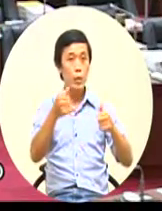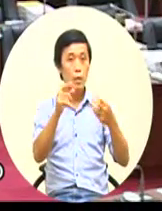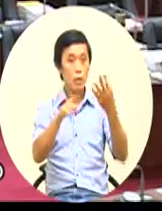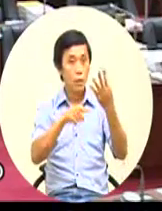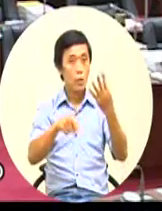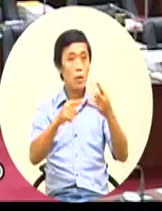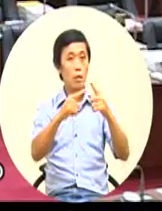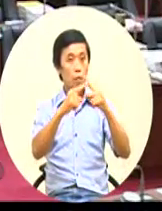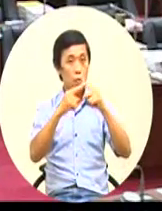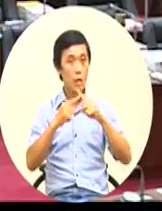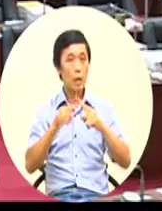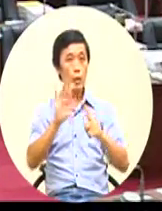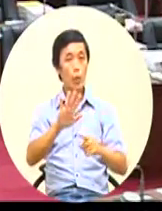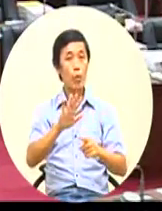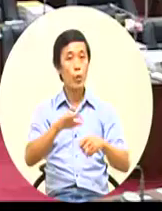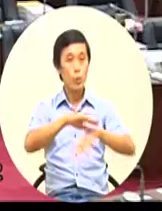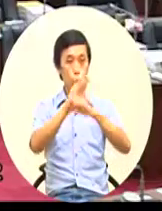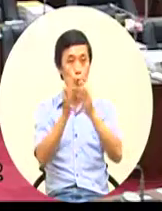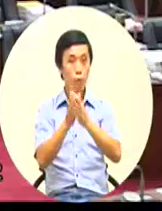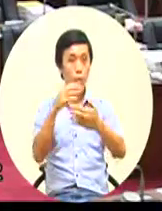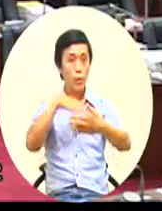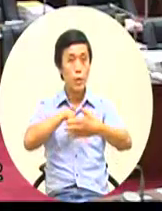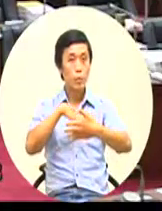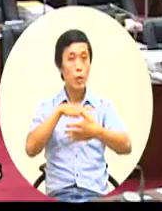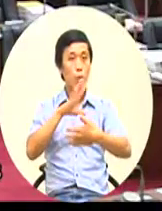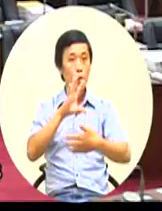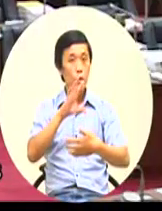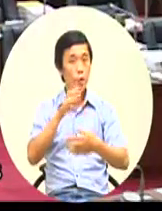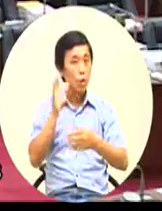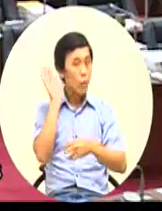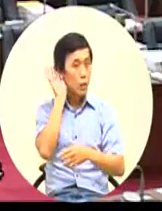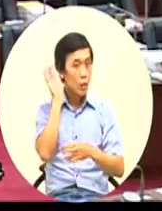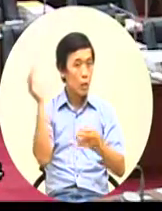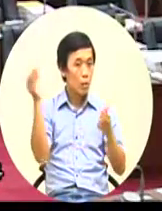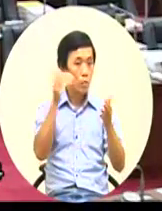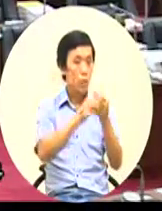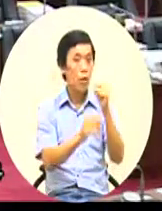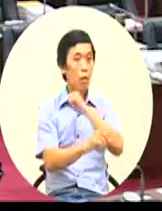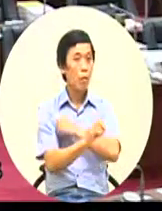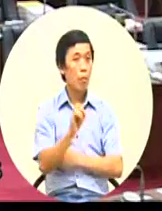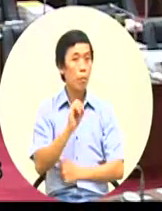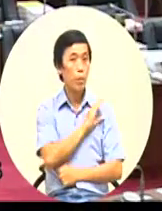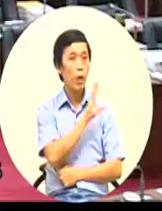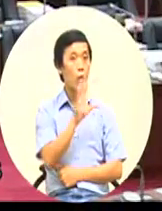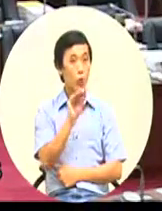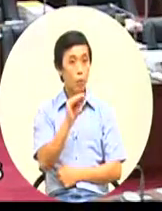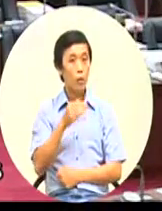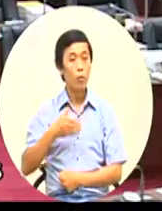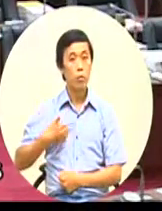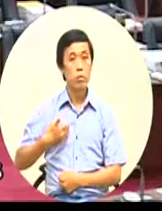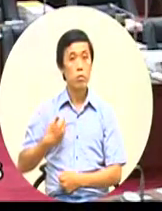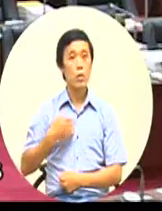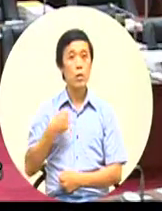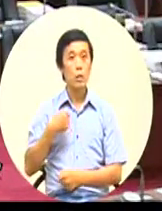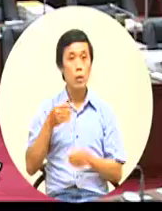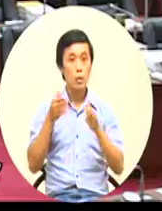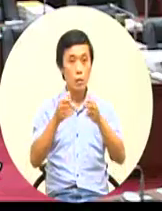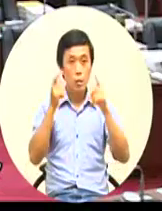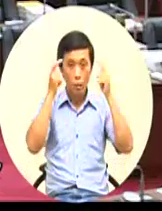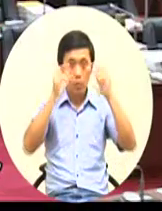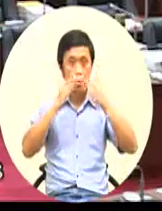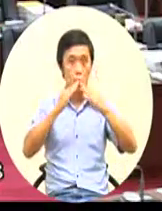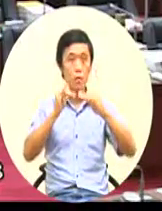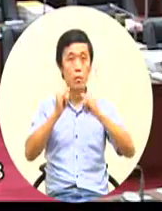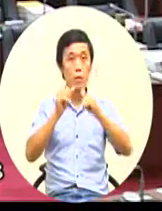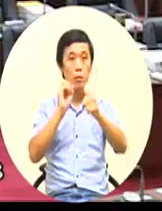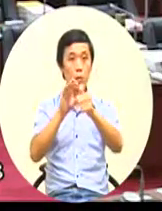有全部在里面？听到完哦，我就不便在这里讲。可是我要在这里告诉高雄市民和高山